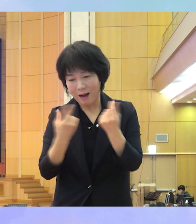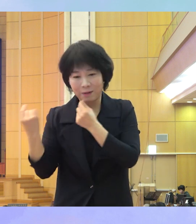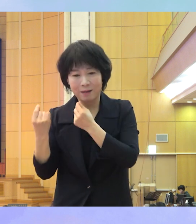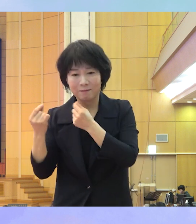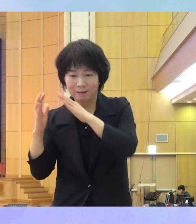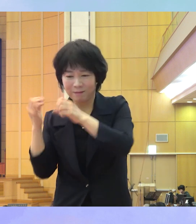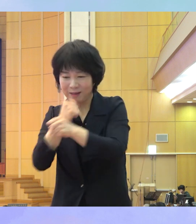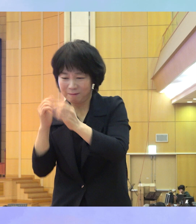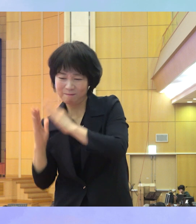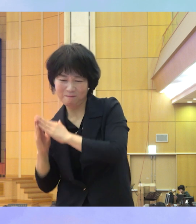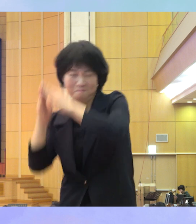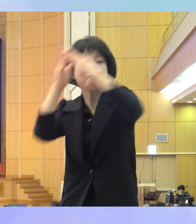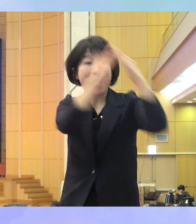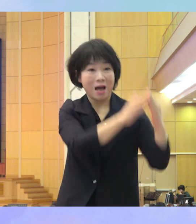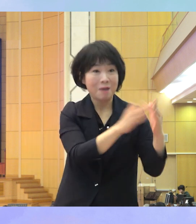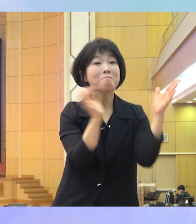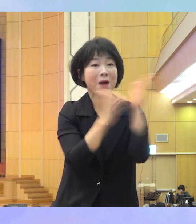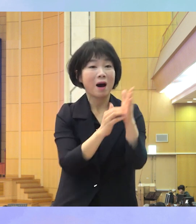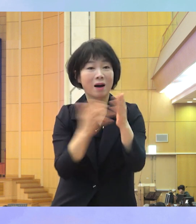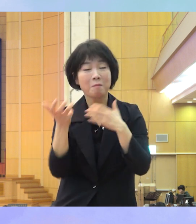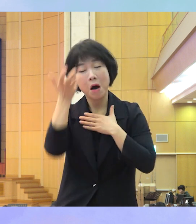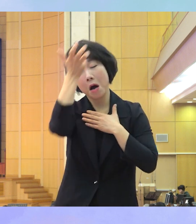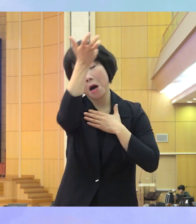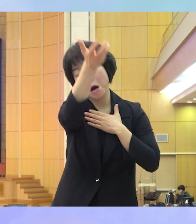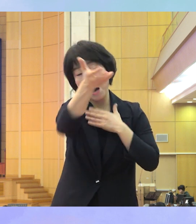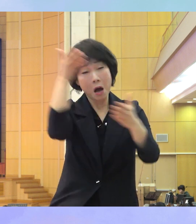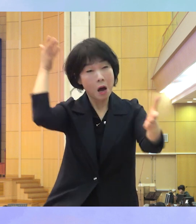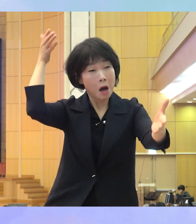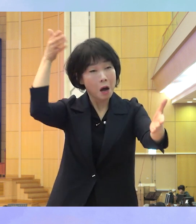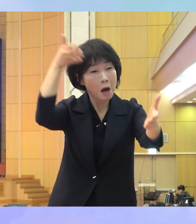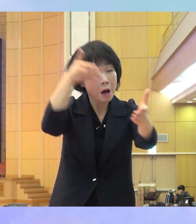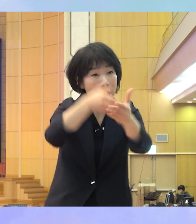복 준다고 했는데 복이라고 하는 것은